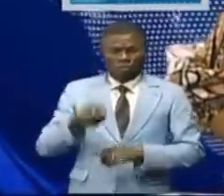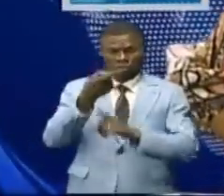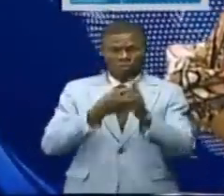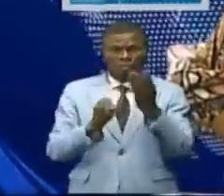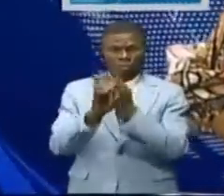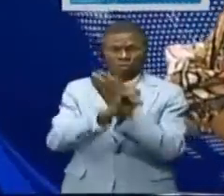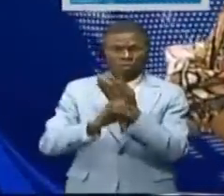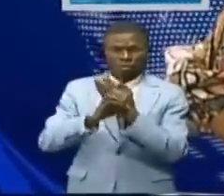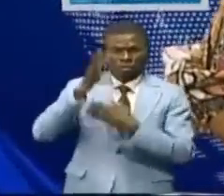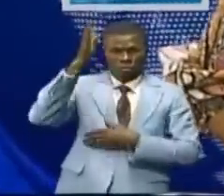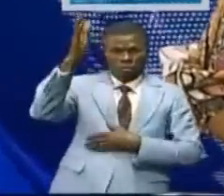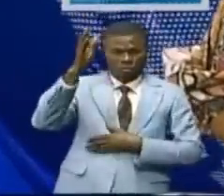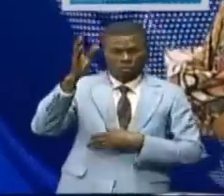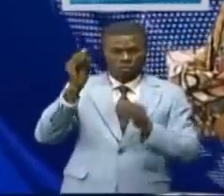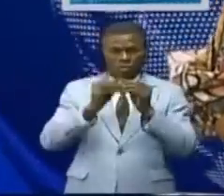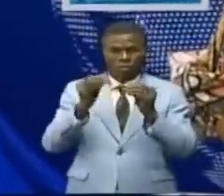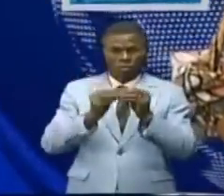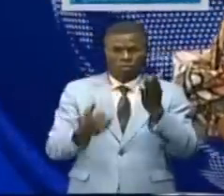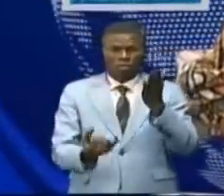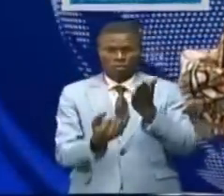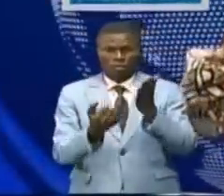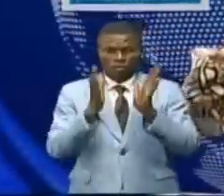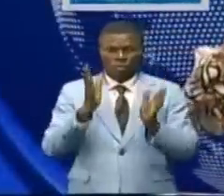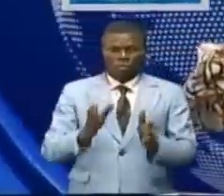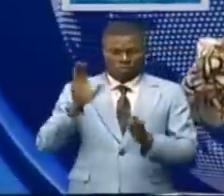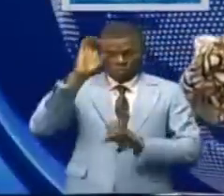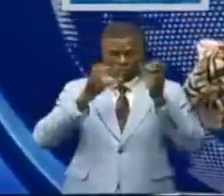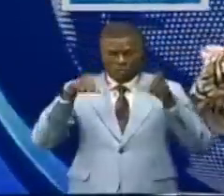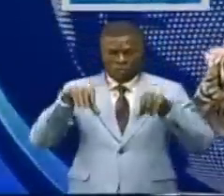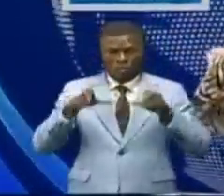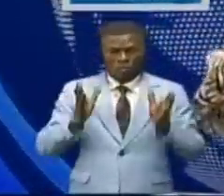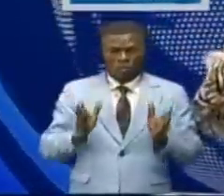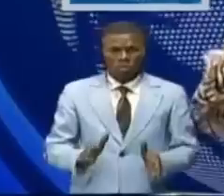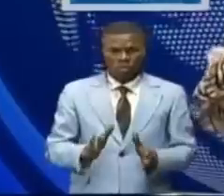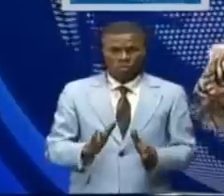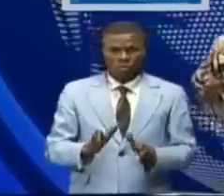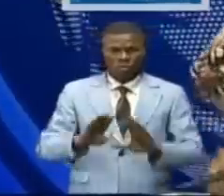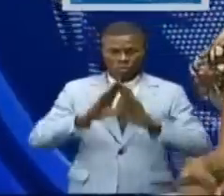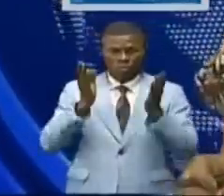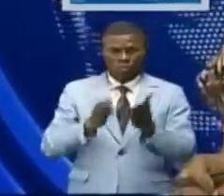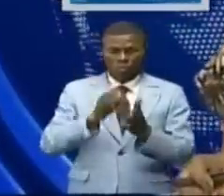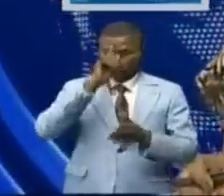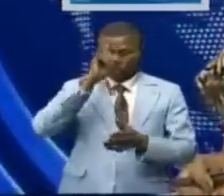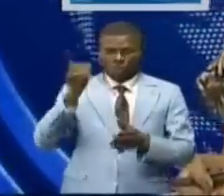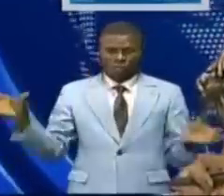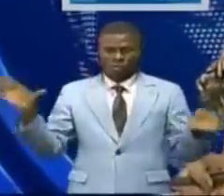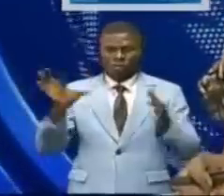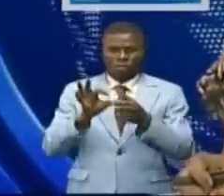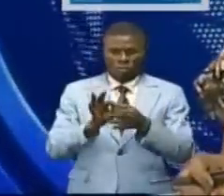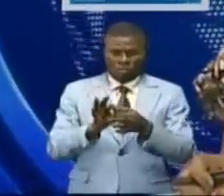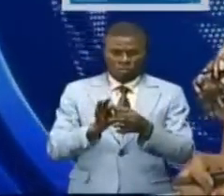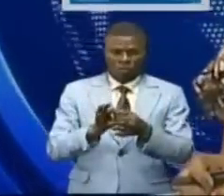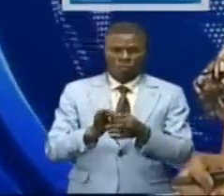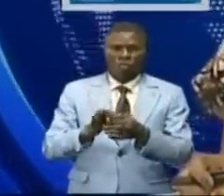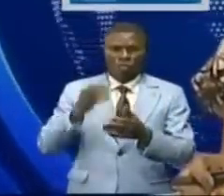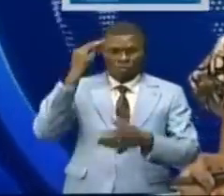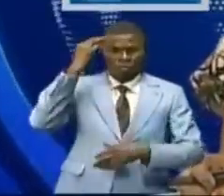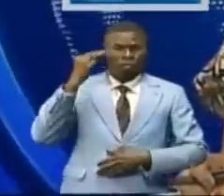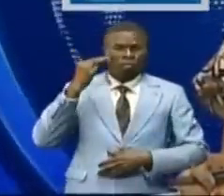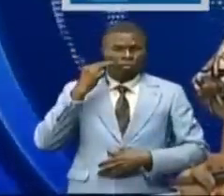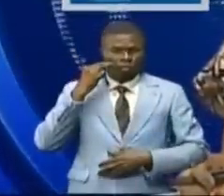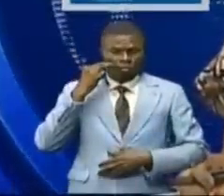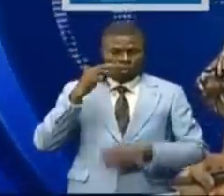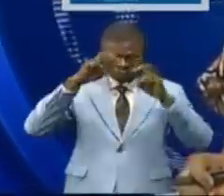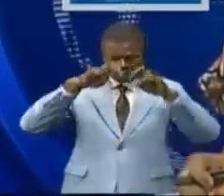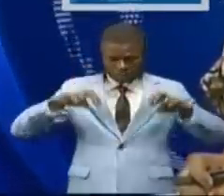d'août prochain le conclave du génie scientifique congolais. Toutes les intelligences sont mobilisées autour du ministre de